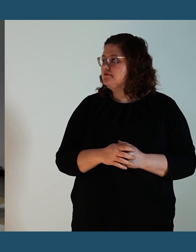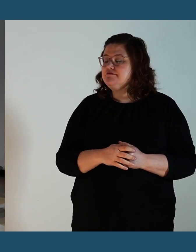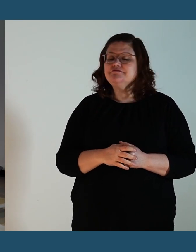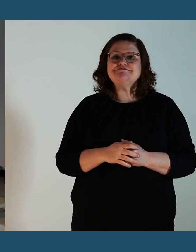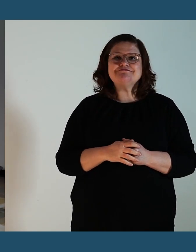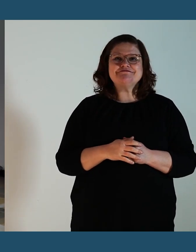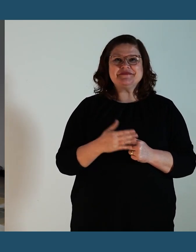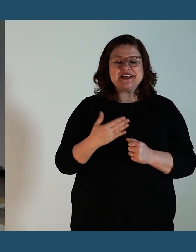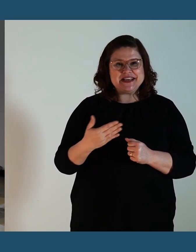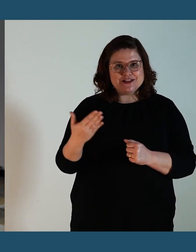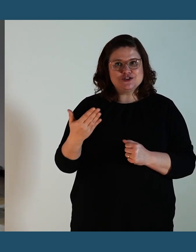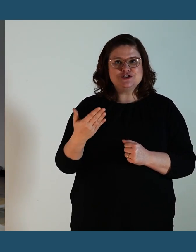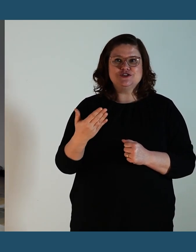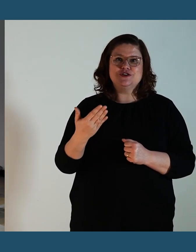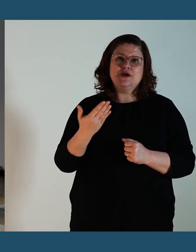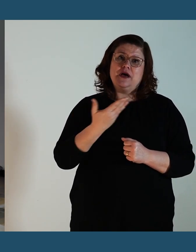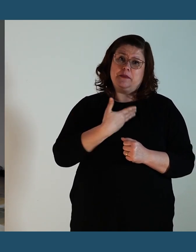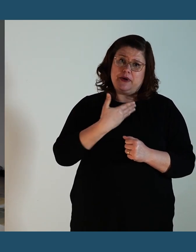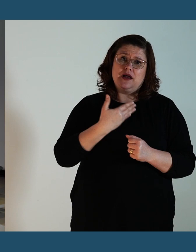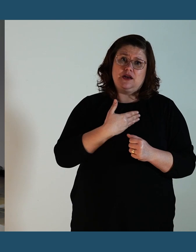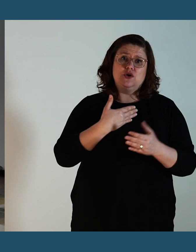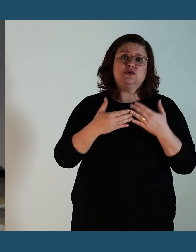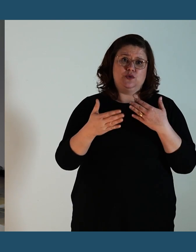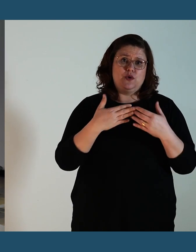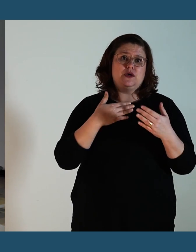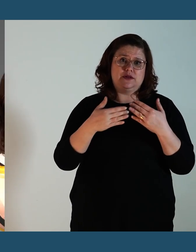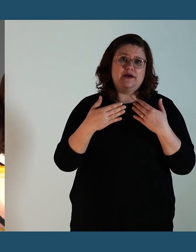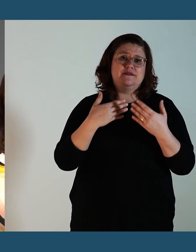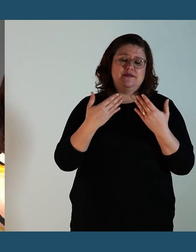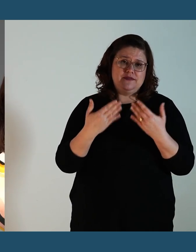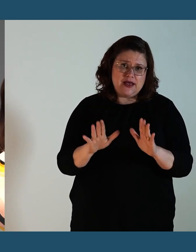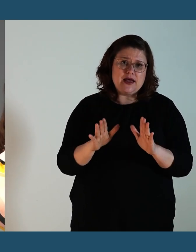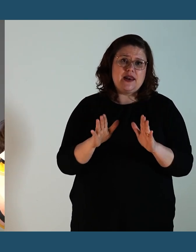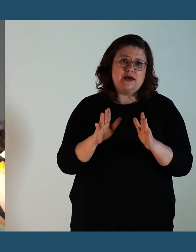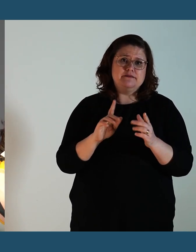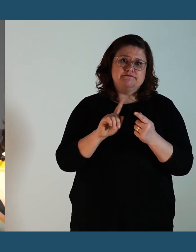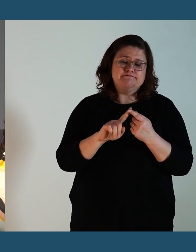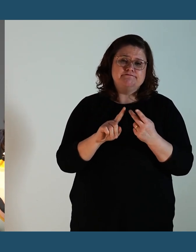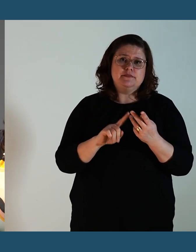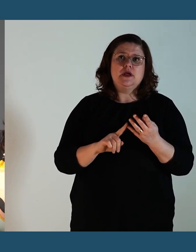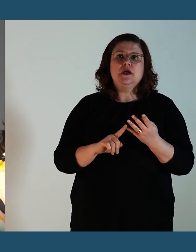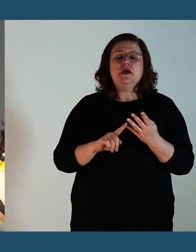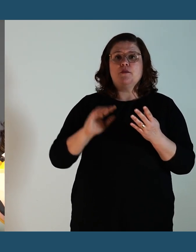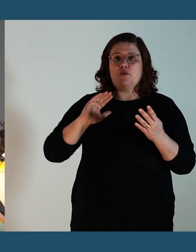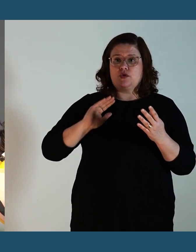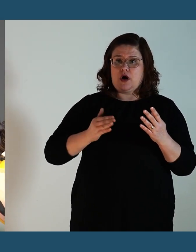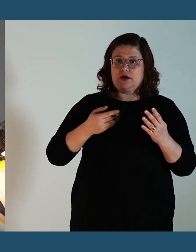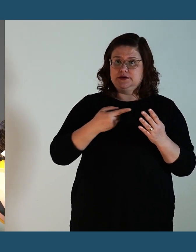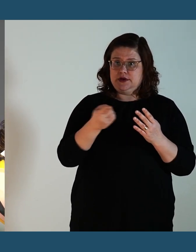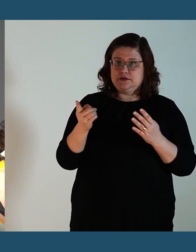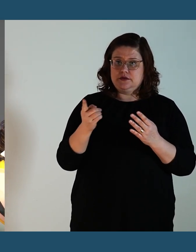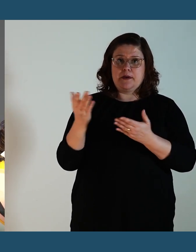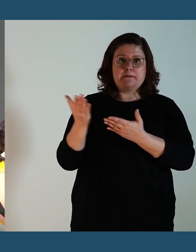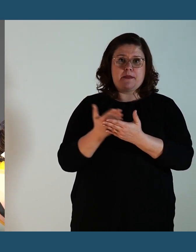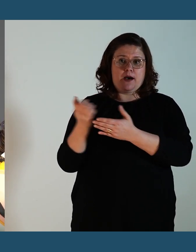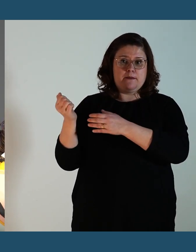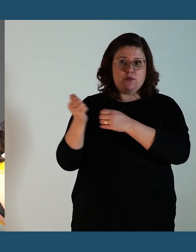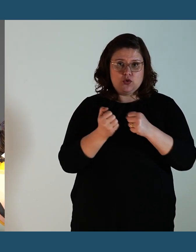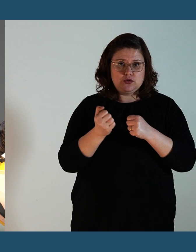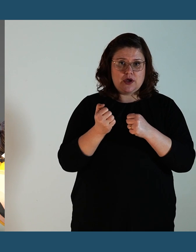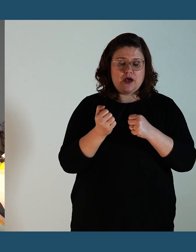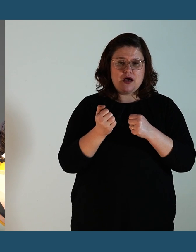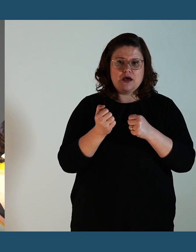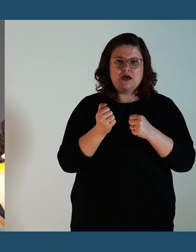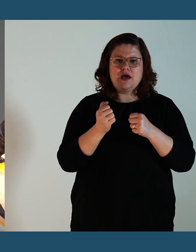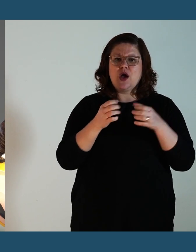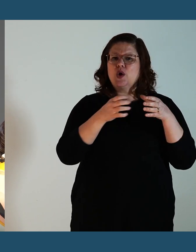Kiitos. On varmasti paljon, mitä pitää tehdä. Ja tietenkin naiset, jotka on maahanmuuttajataustaisia, on tietenkin hirveän